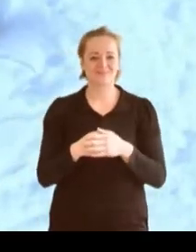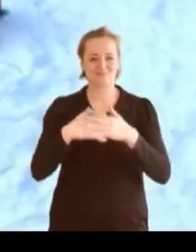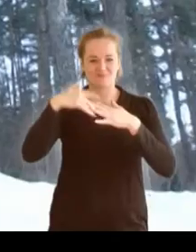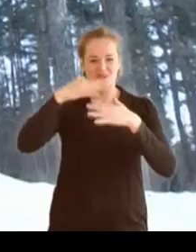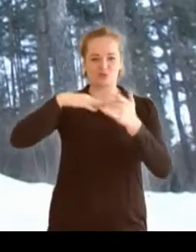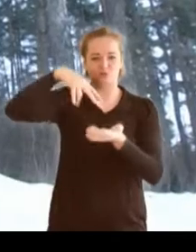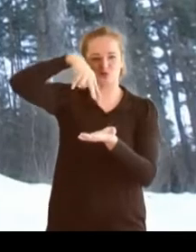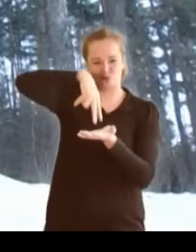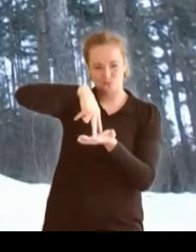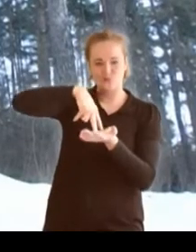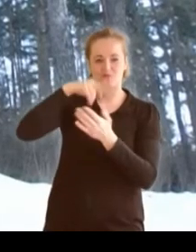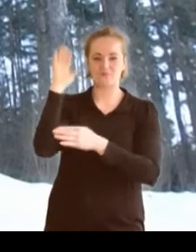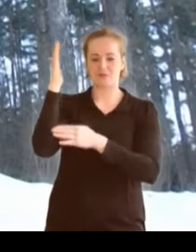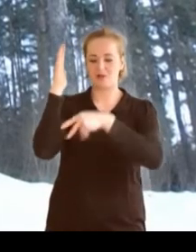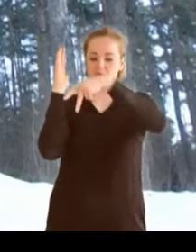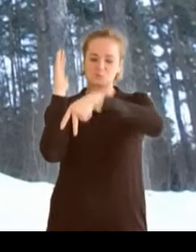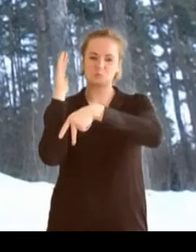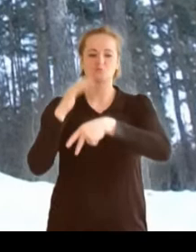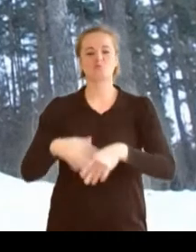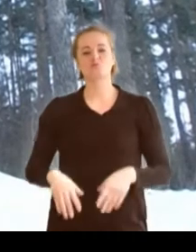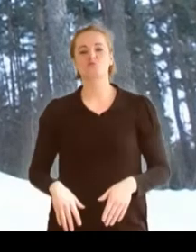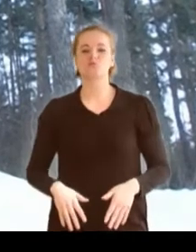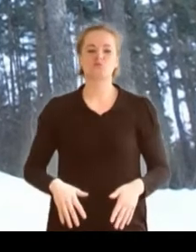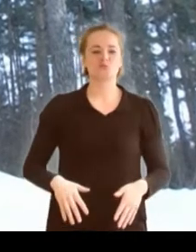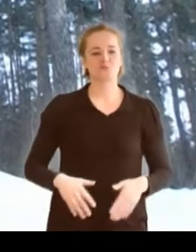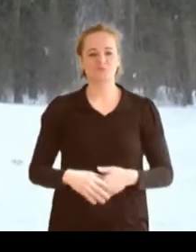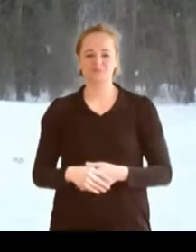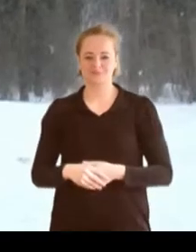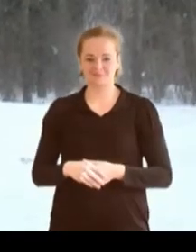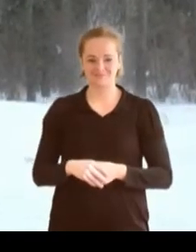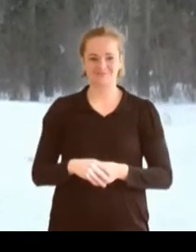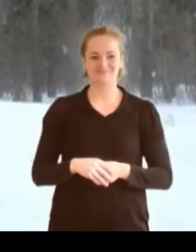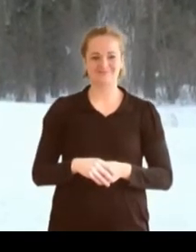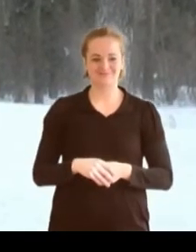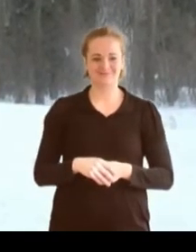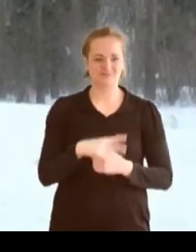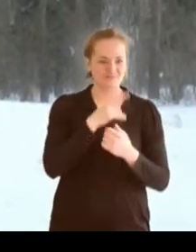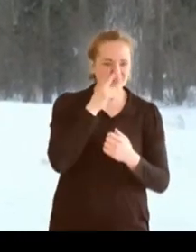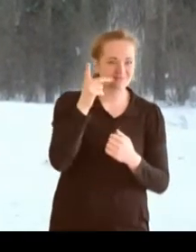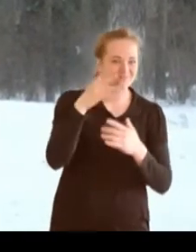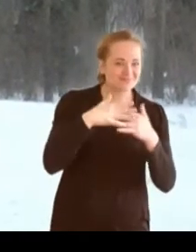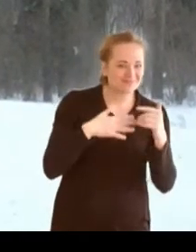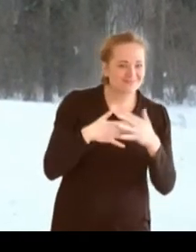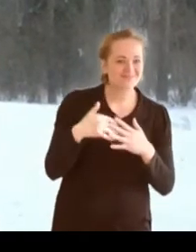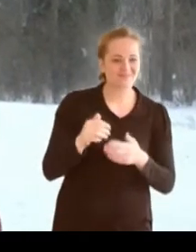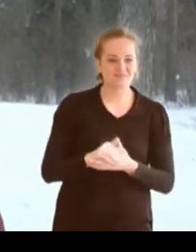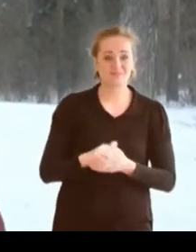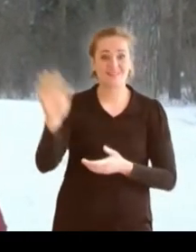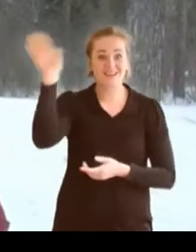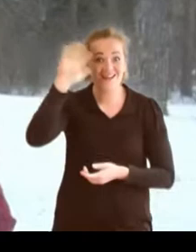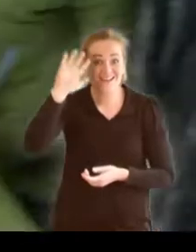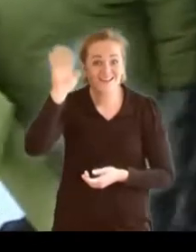meškiuką. Meškutis buvo atsirėmęs į gruoblėtą medžio kamieną. Aš pamačiau